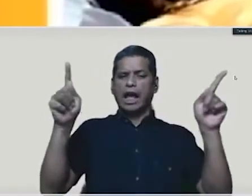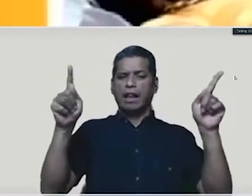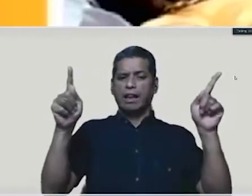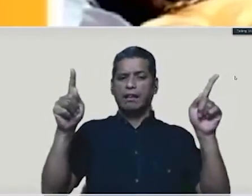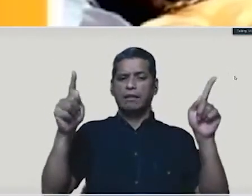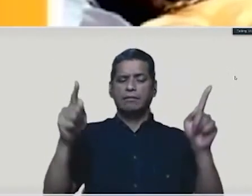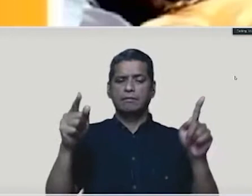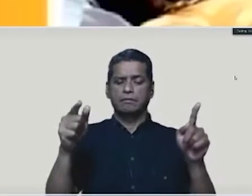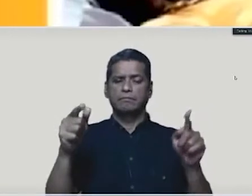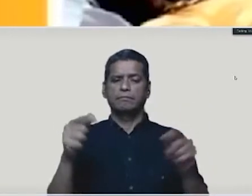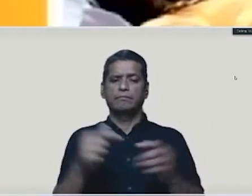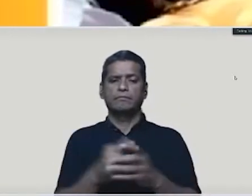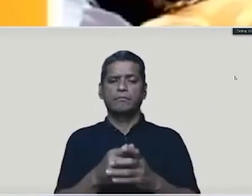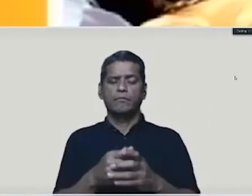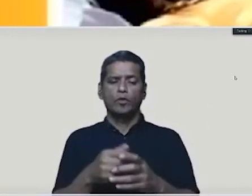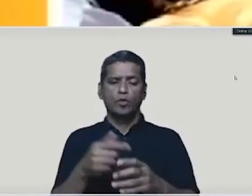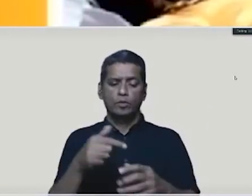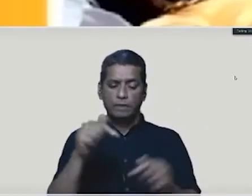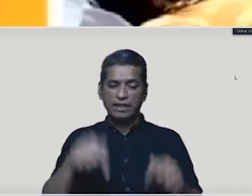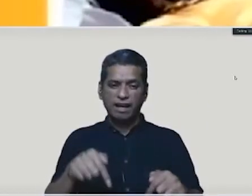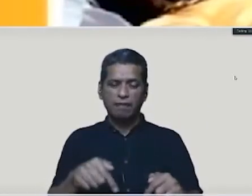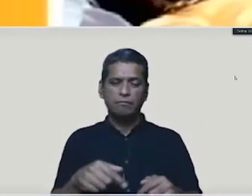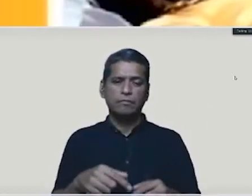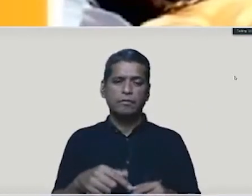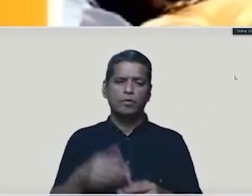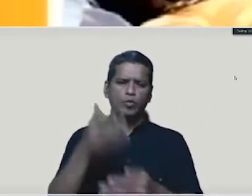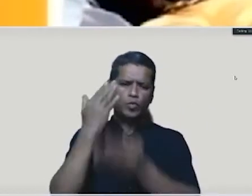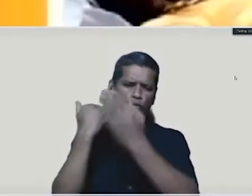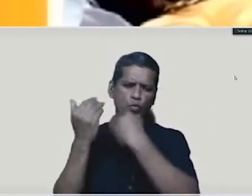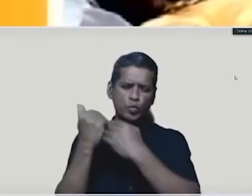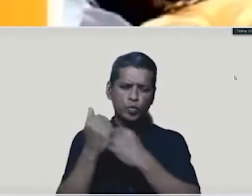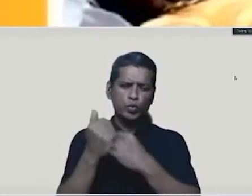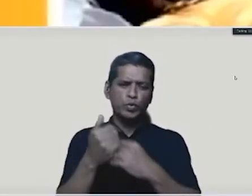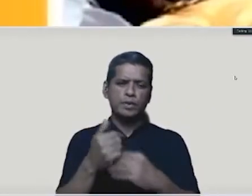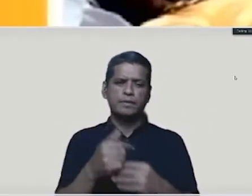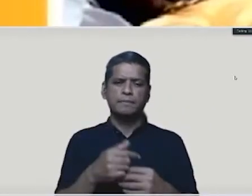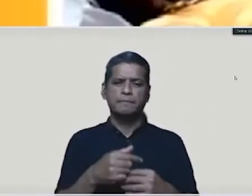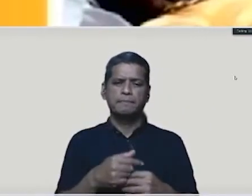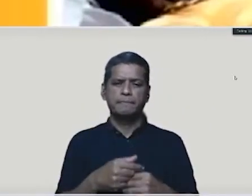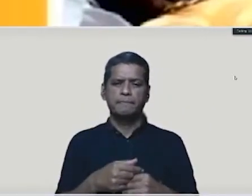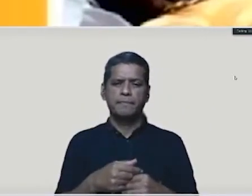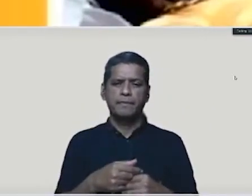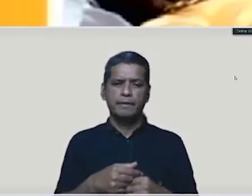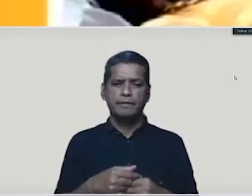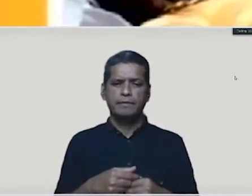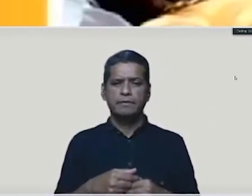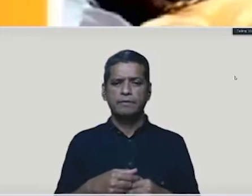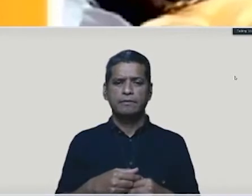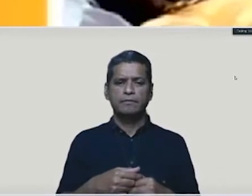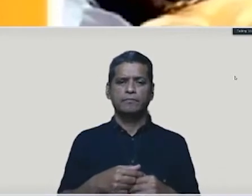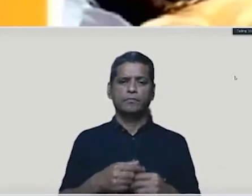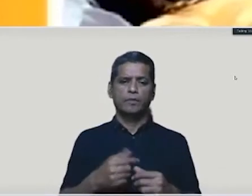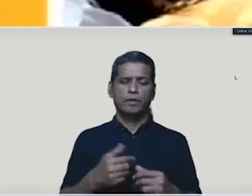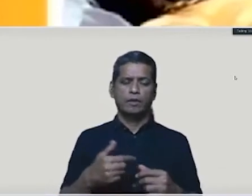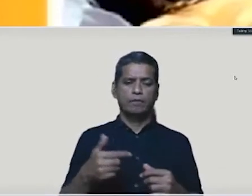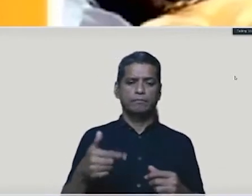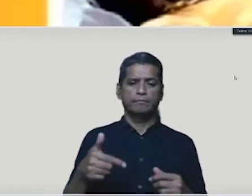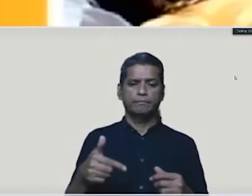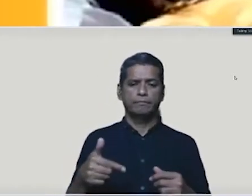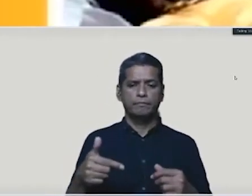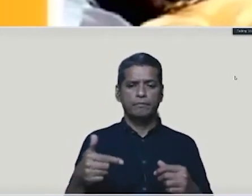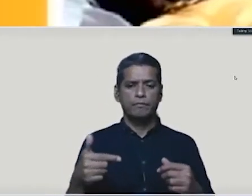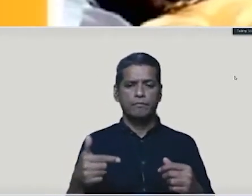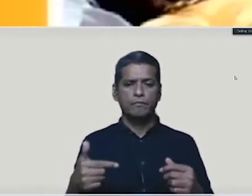itulah impian besar daripada Saddam Hussein makanya dia sempat memperluas dia menyerang kepadaku